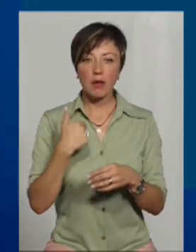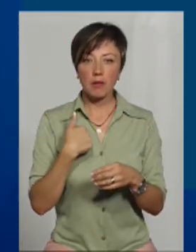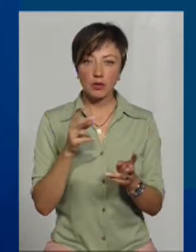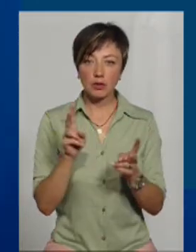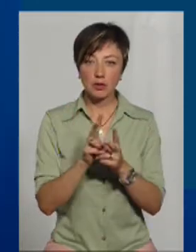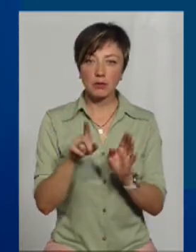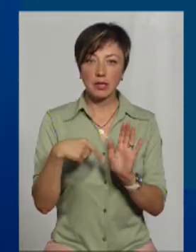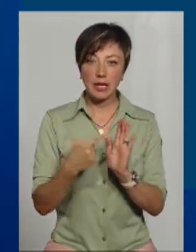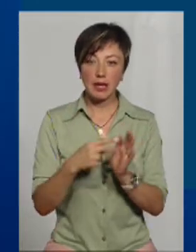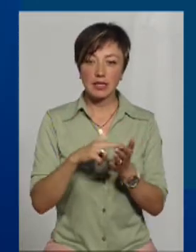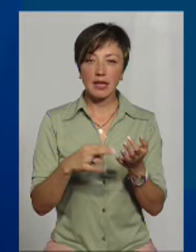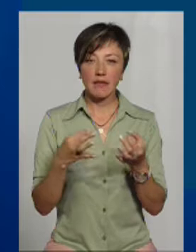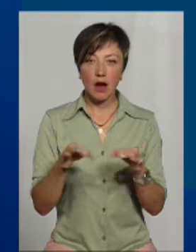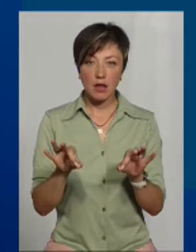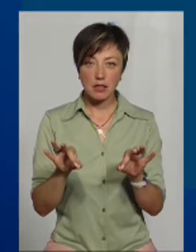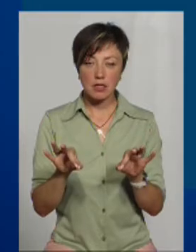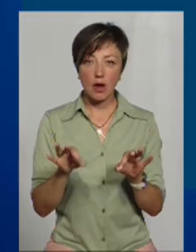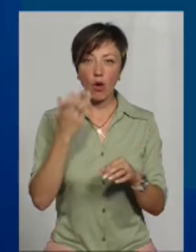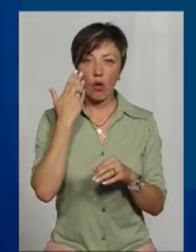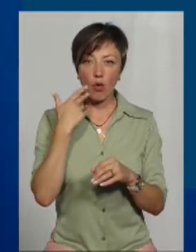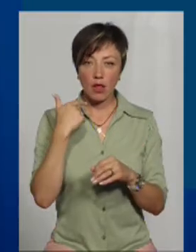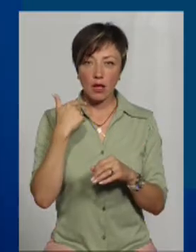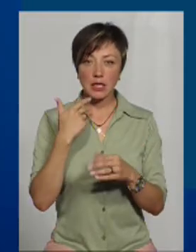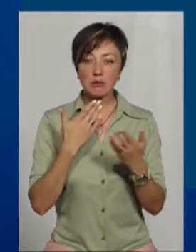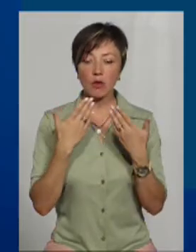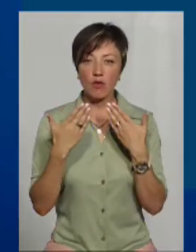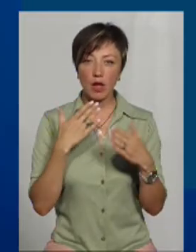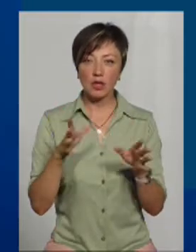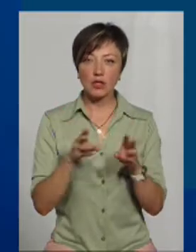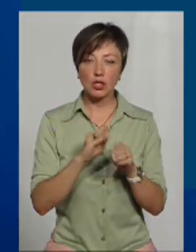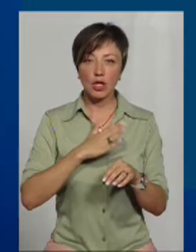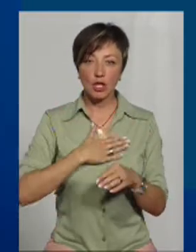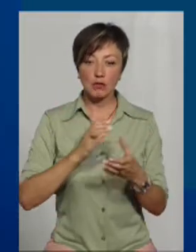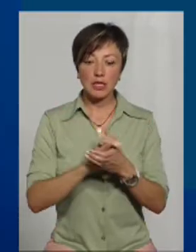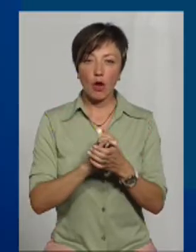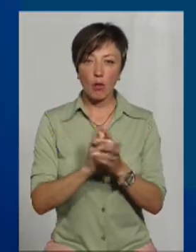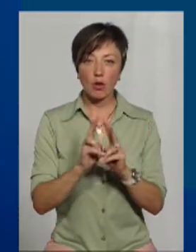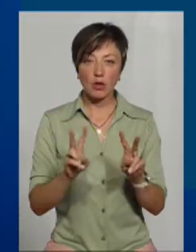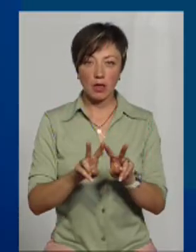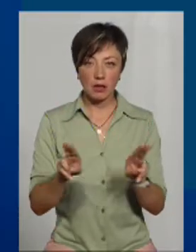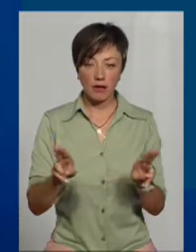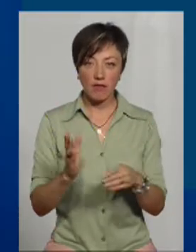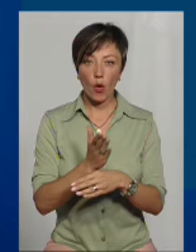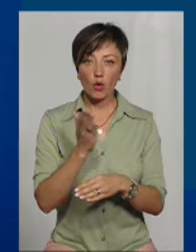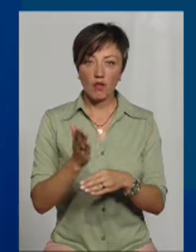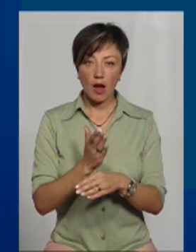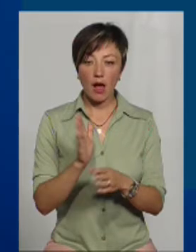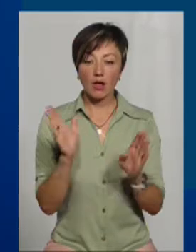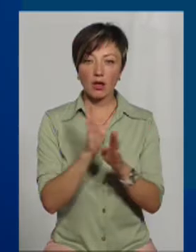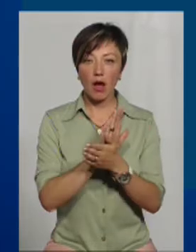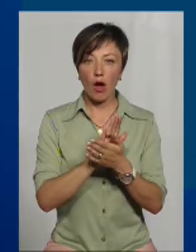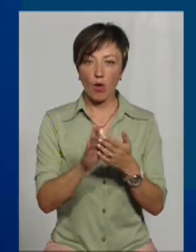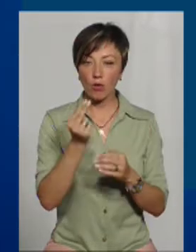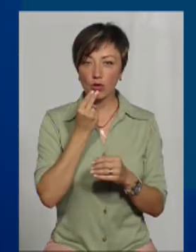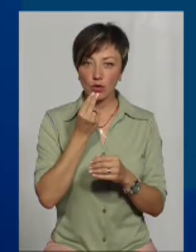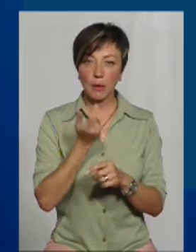з питанням сертифікату, і коли ми спілкувалися з нашими знайомими, хто так само виготовляє екопродукцію,